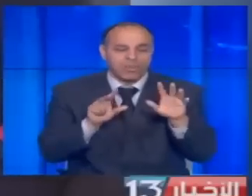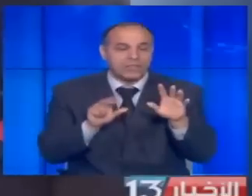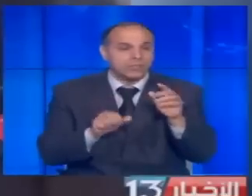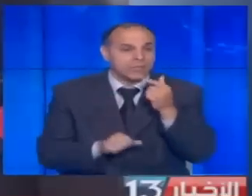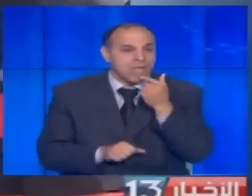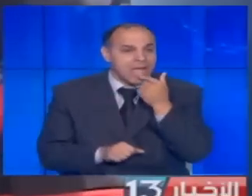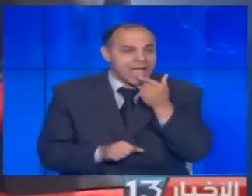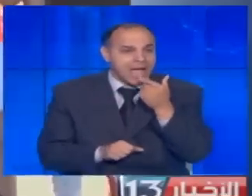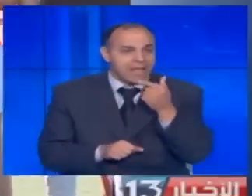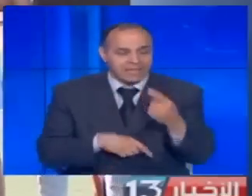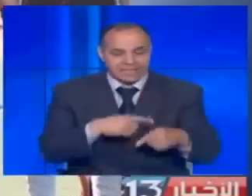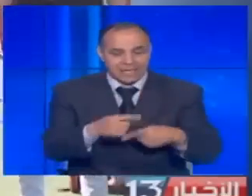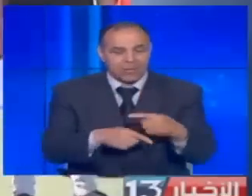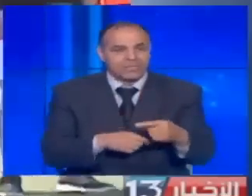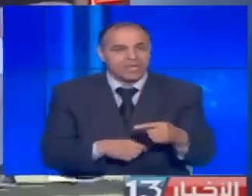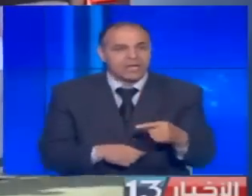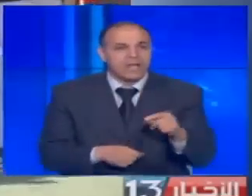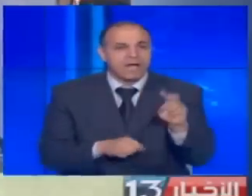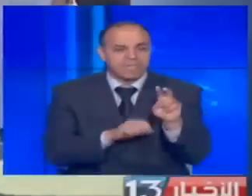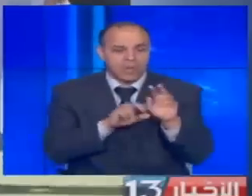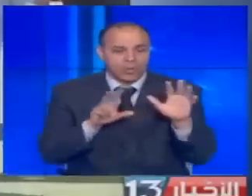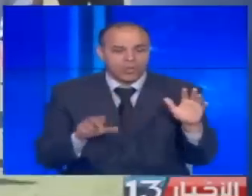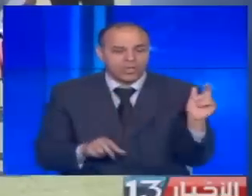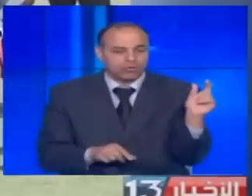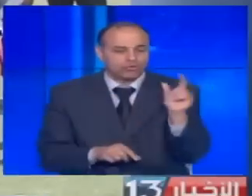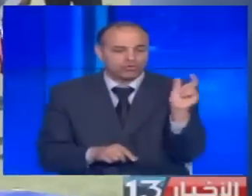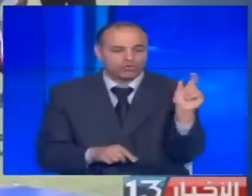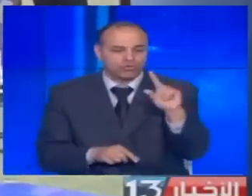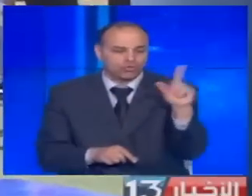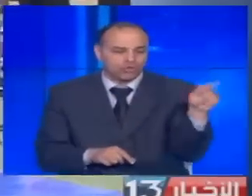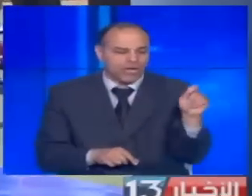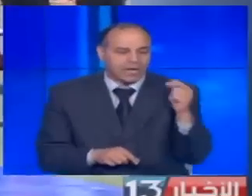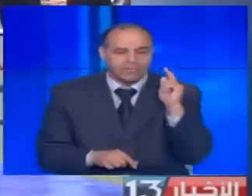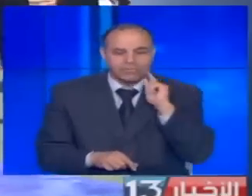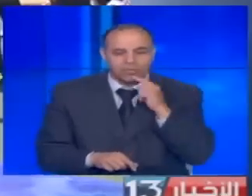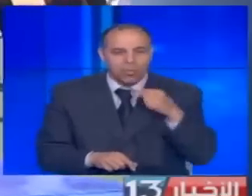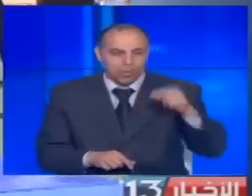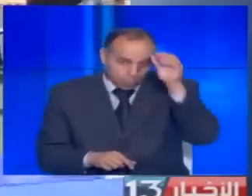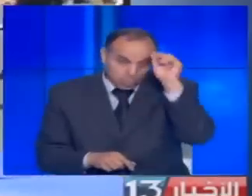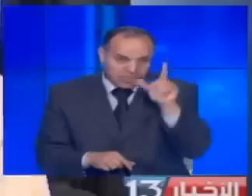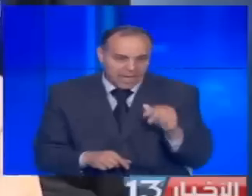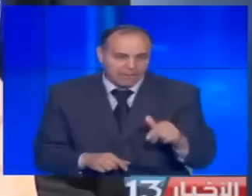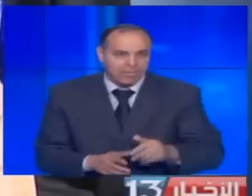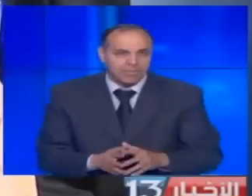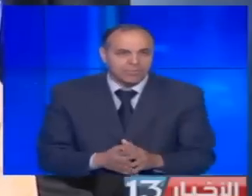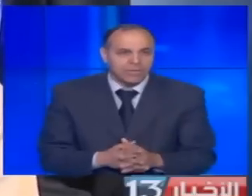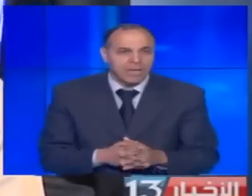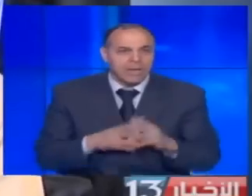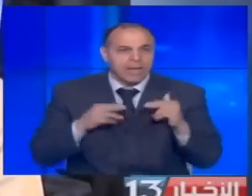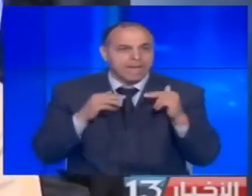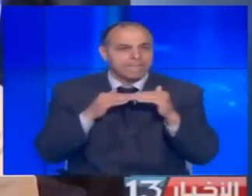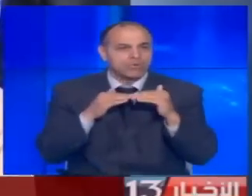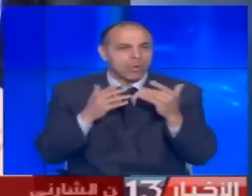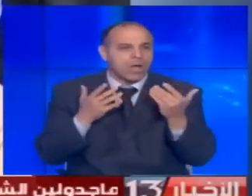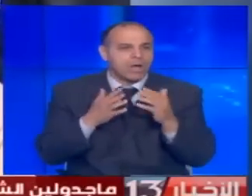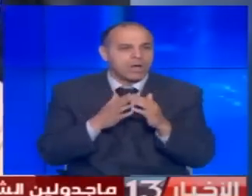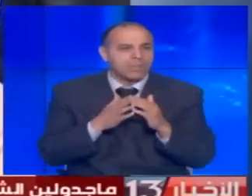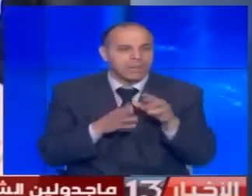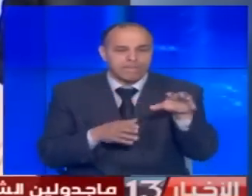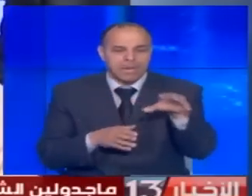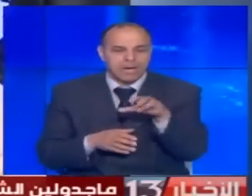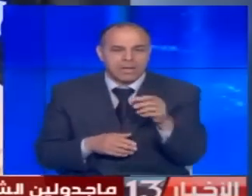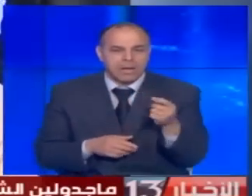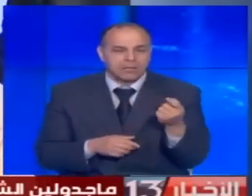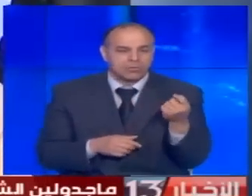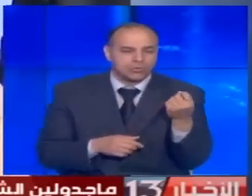والتي تتواصل وحتى الثامن والعشرين من ابريل الجاري بكيفيه الجمهوريه واه المراكز مائتين